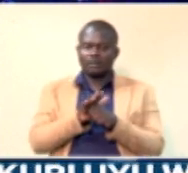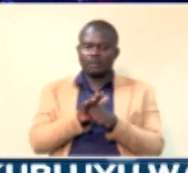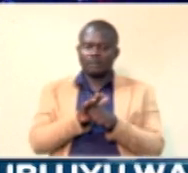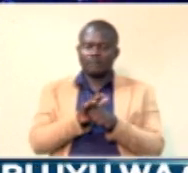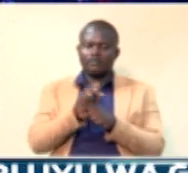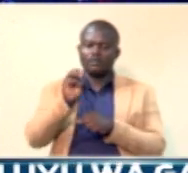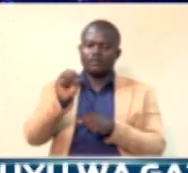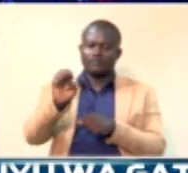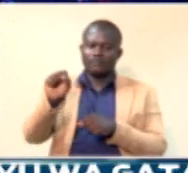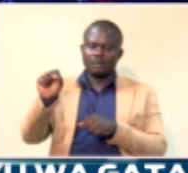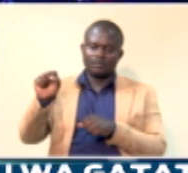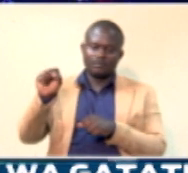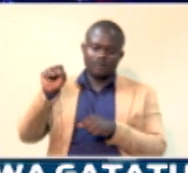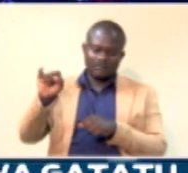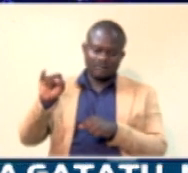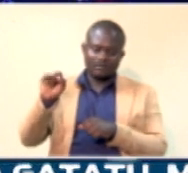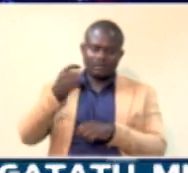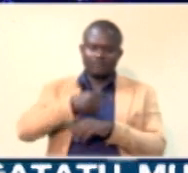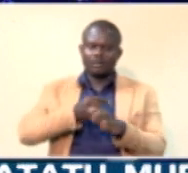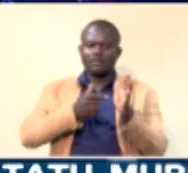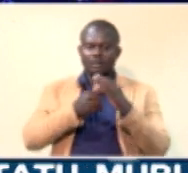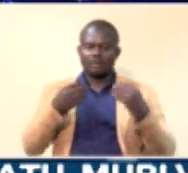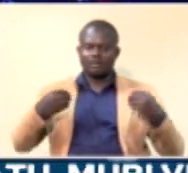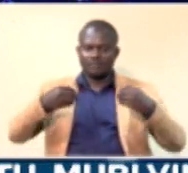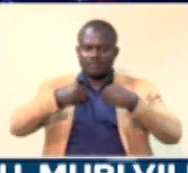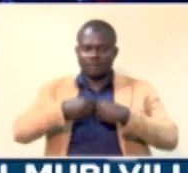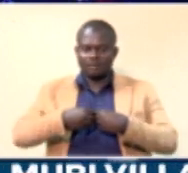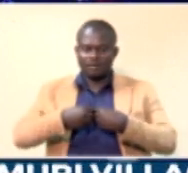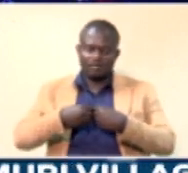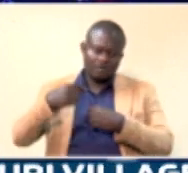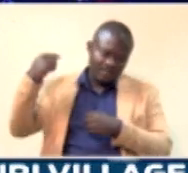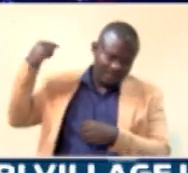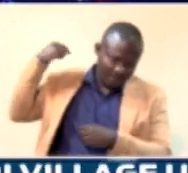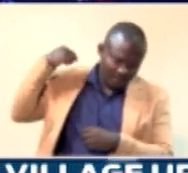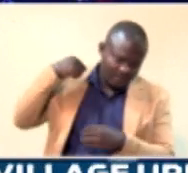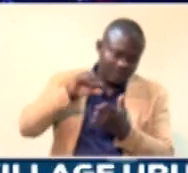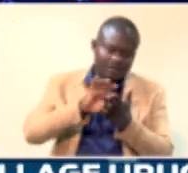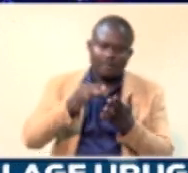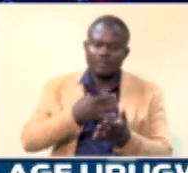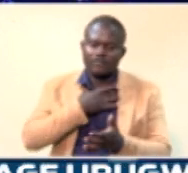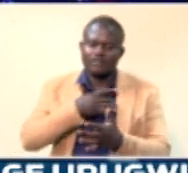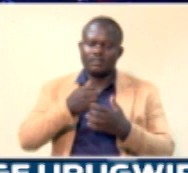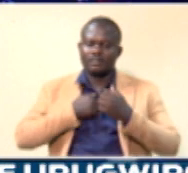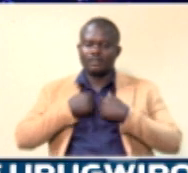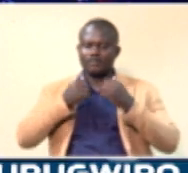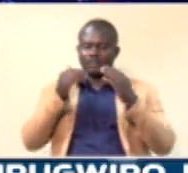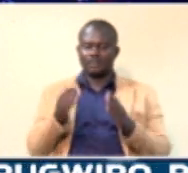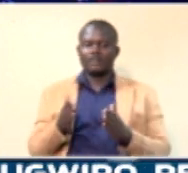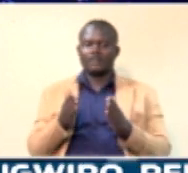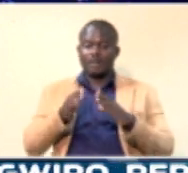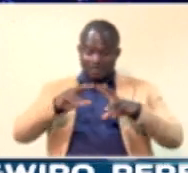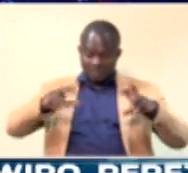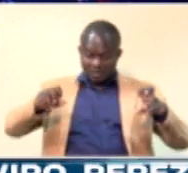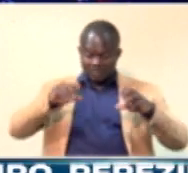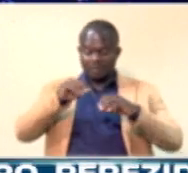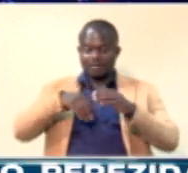ikirangirire Messi uyu munsi wagaragaye mu mwambaro mu mugongo we handitseho Visit Rwanda. Abasesenguzi